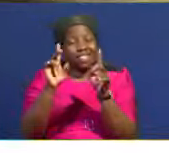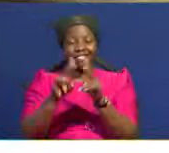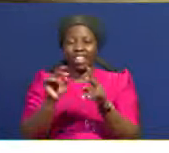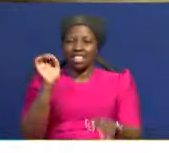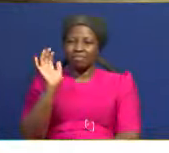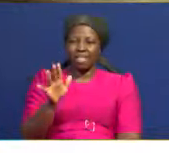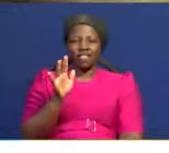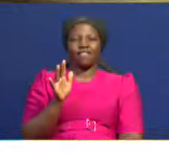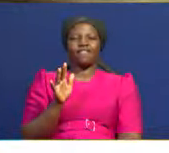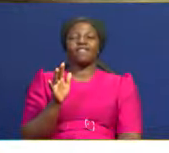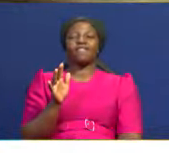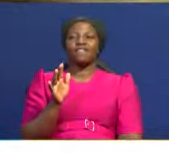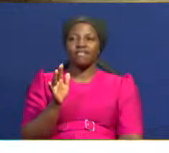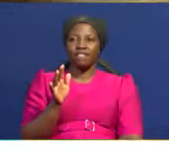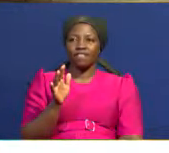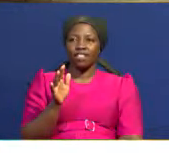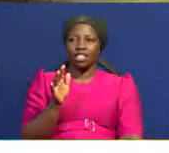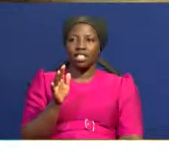juu.